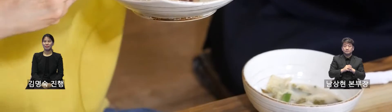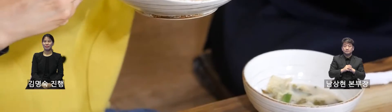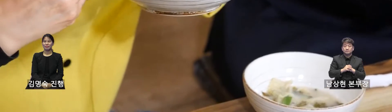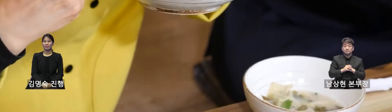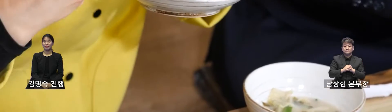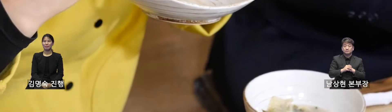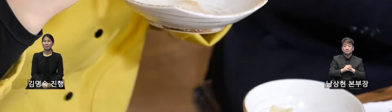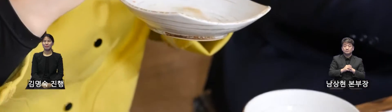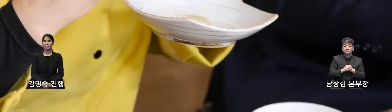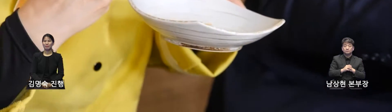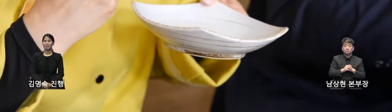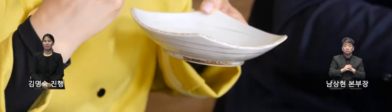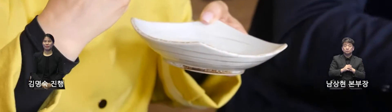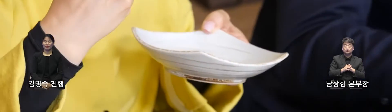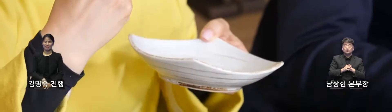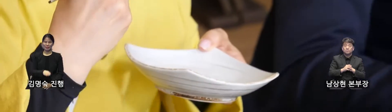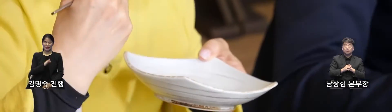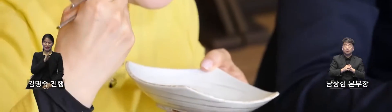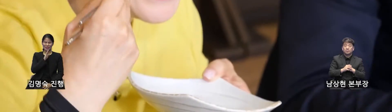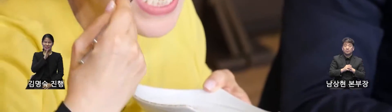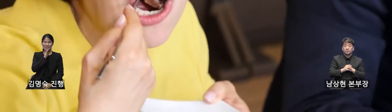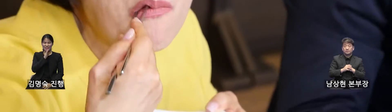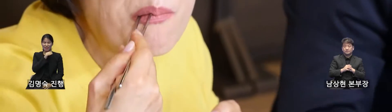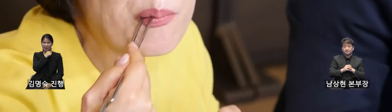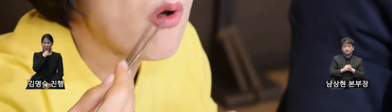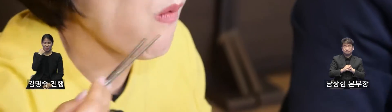와, 진짜 맛있어요.